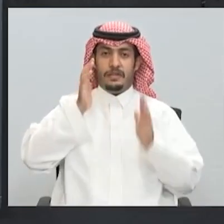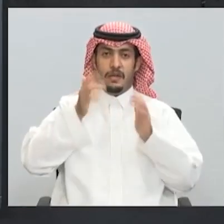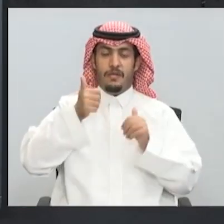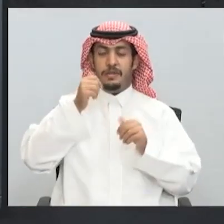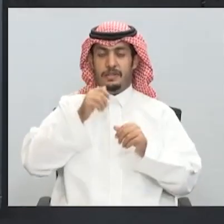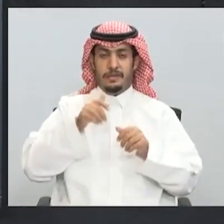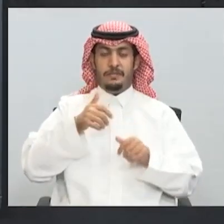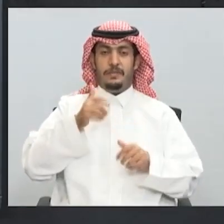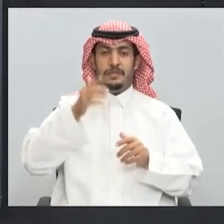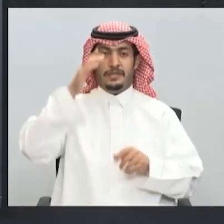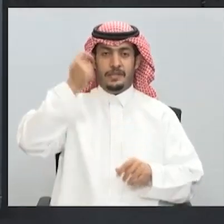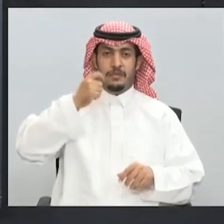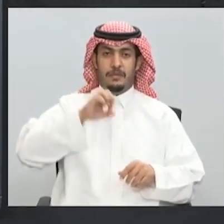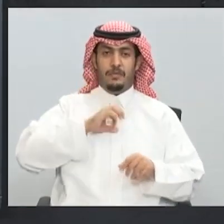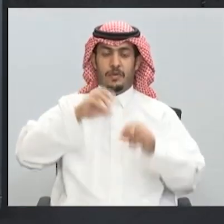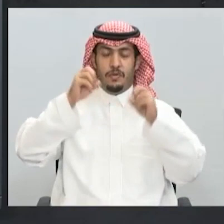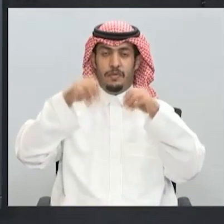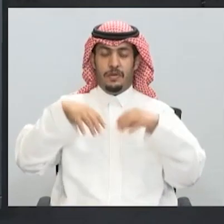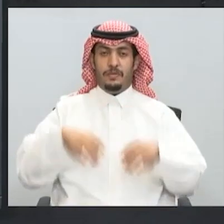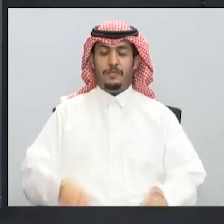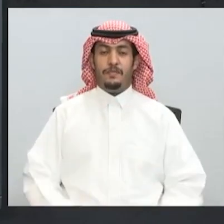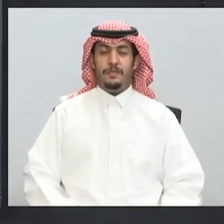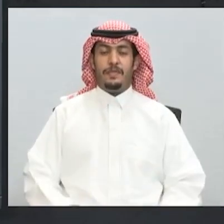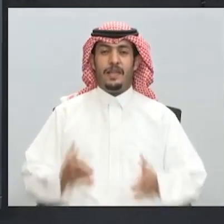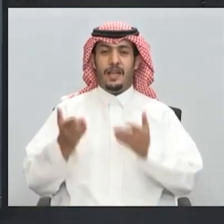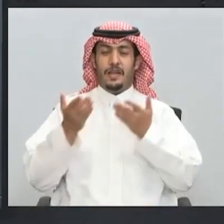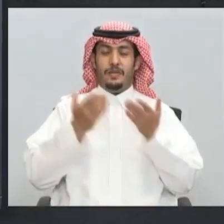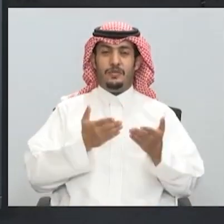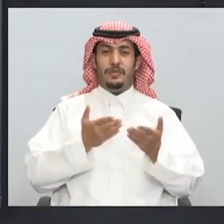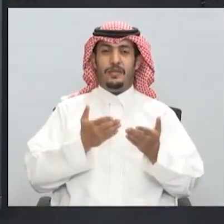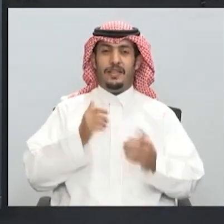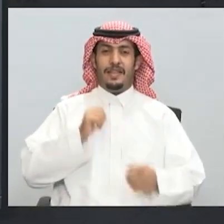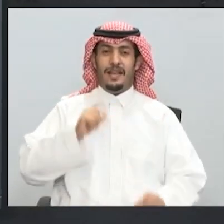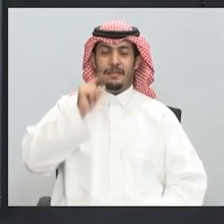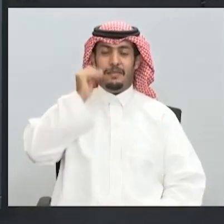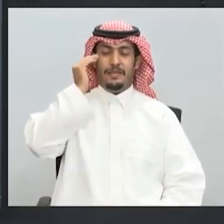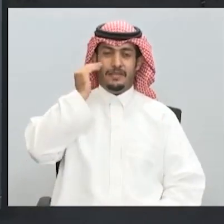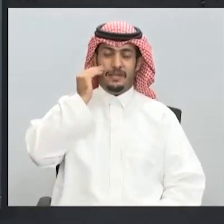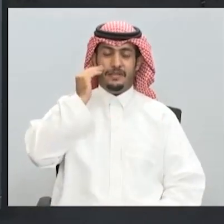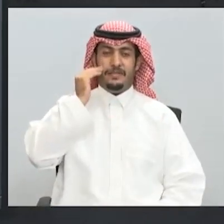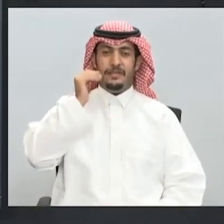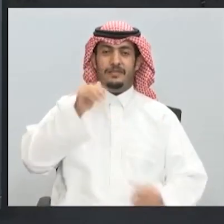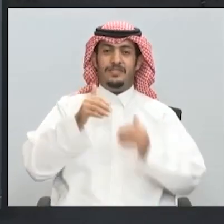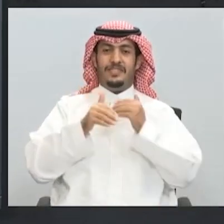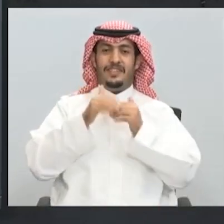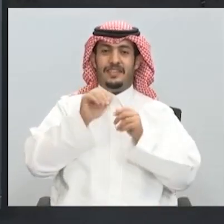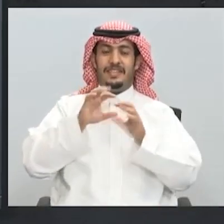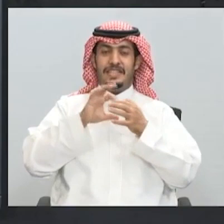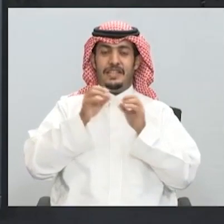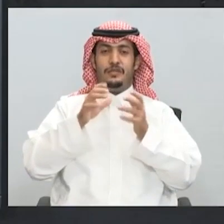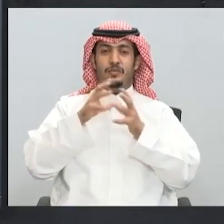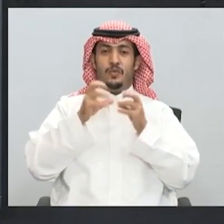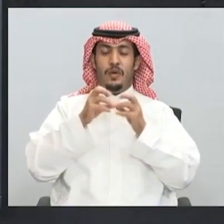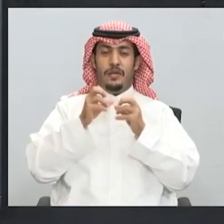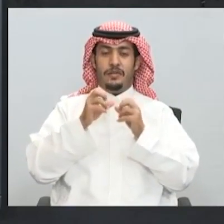وازكى السلام السلام عليكم ورحمه الله وبركاته واهلا وسهلا بكم اعزائي الطلاب والطالبات مجددا في سلسله